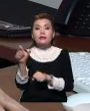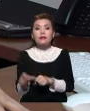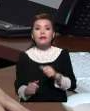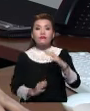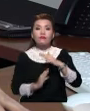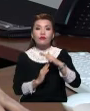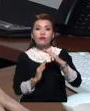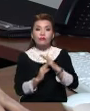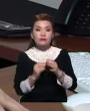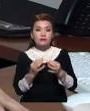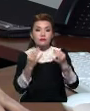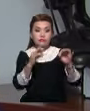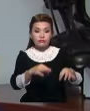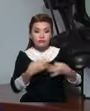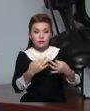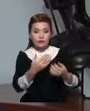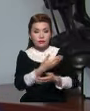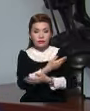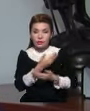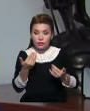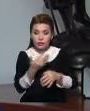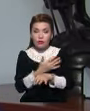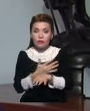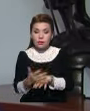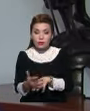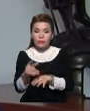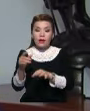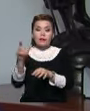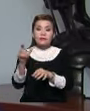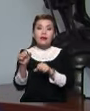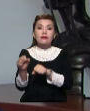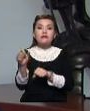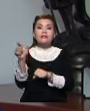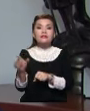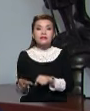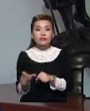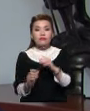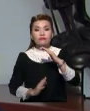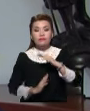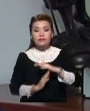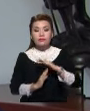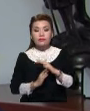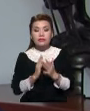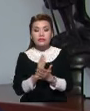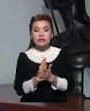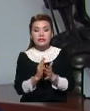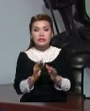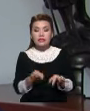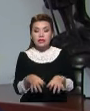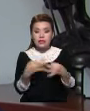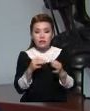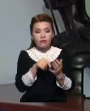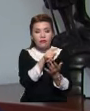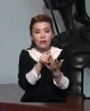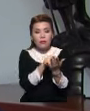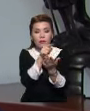допуск к объектам экспертизы. А потом у адвоката ограничены возможности при формулировании вопросов. Он